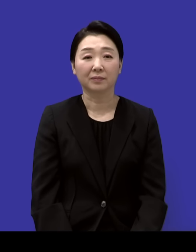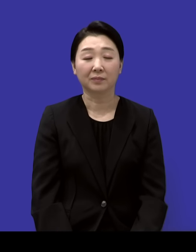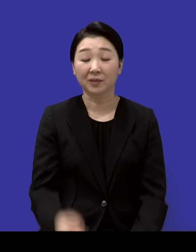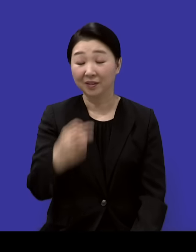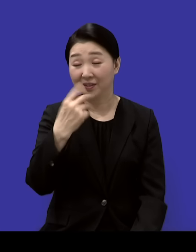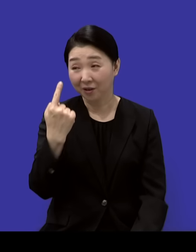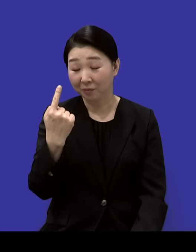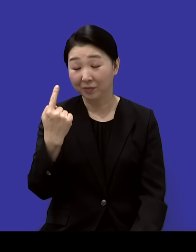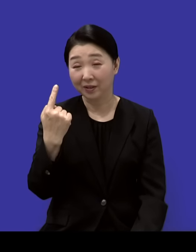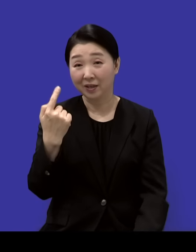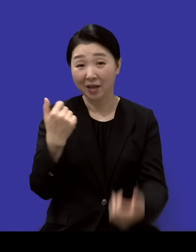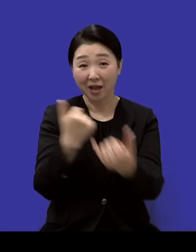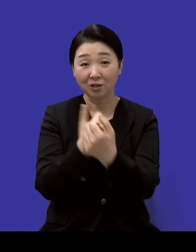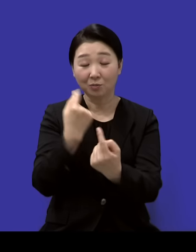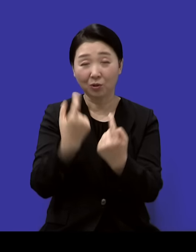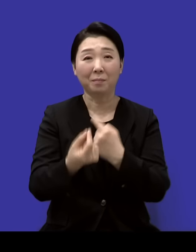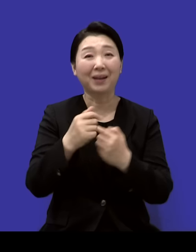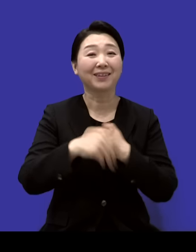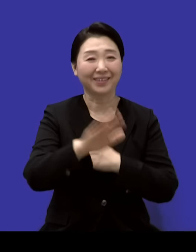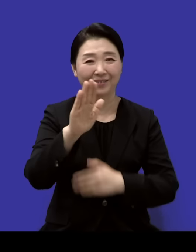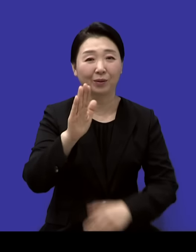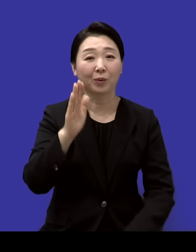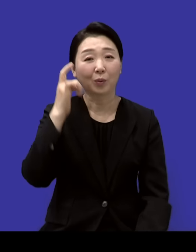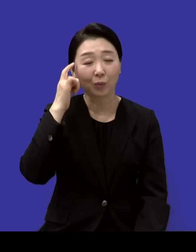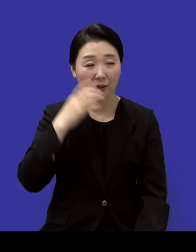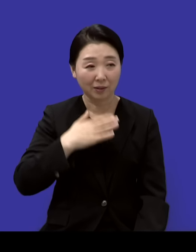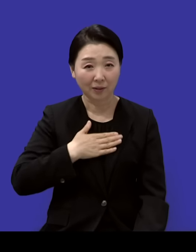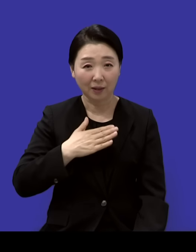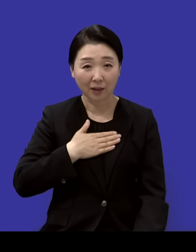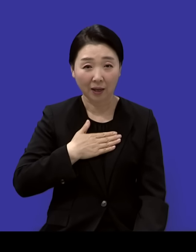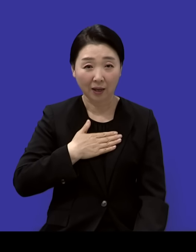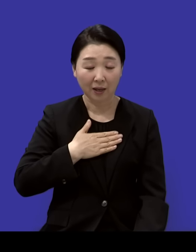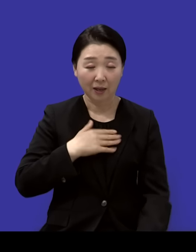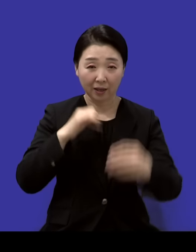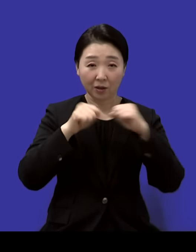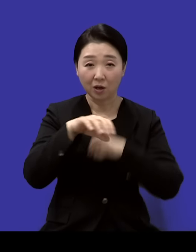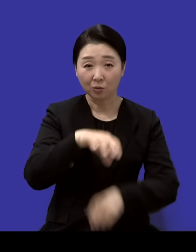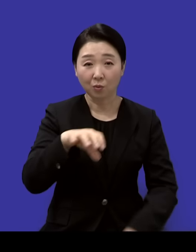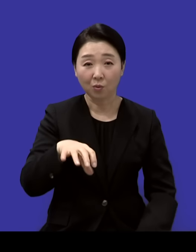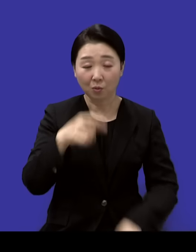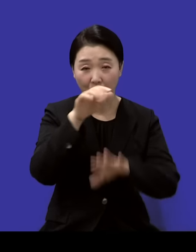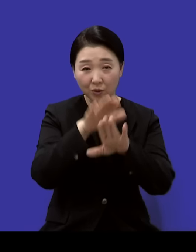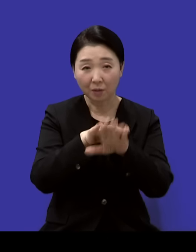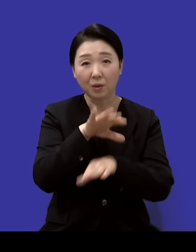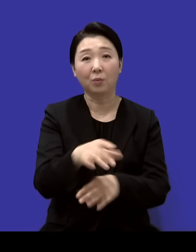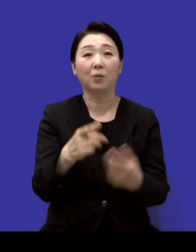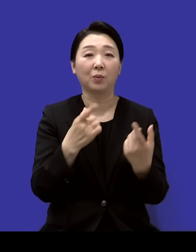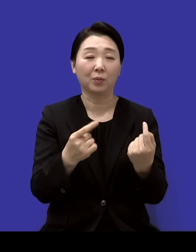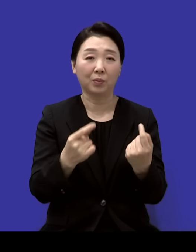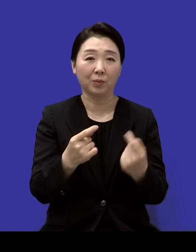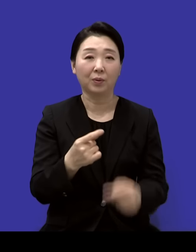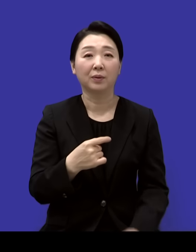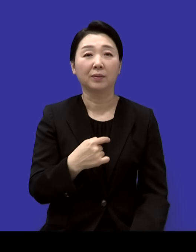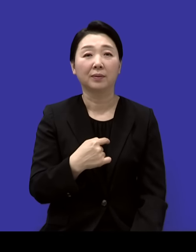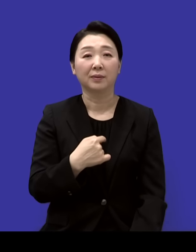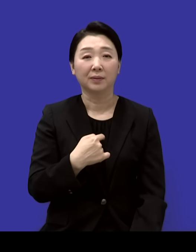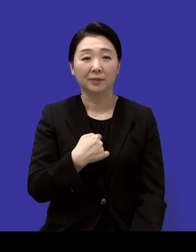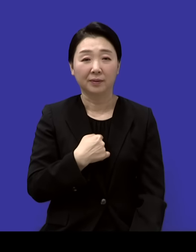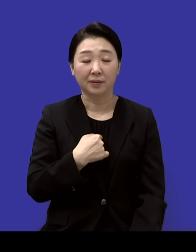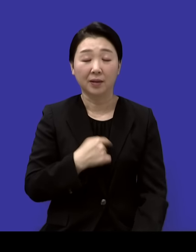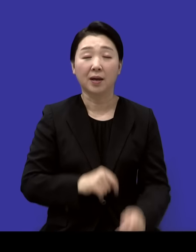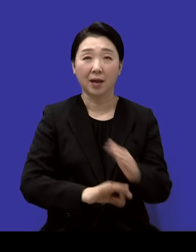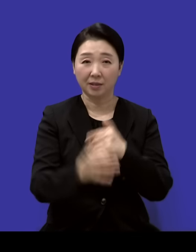아저씨보다 더 빨리 어두울 때 학교를 갔어요. 가서 내가 거하는 모든 것은 다 예배의 현장이다. 거기서